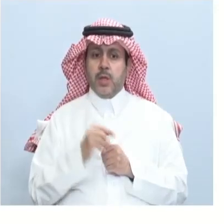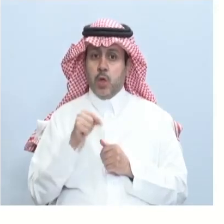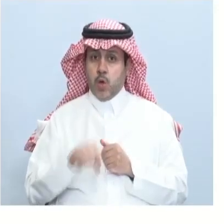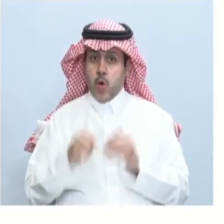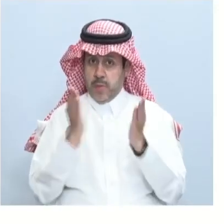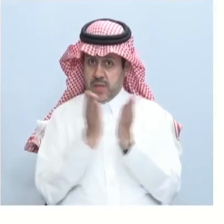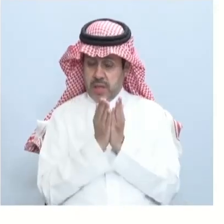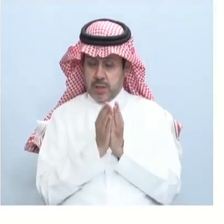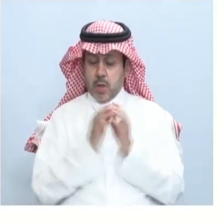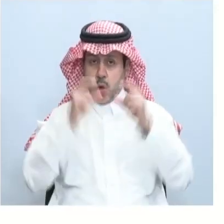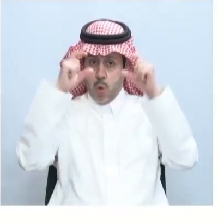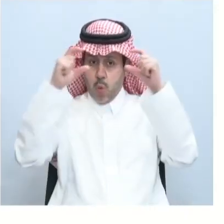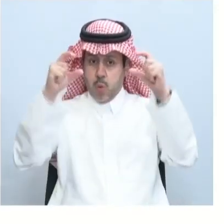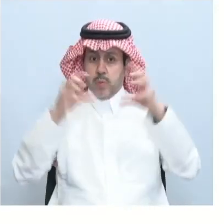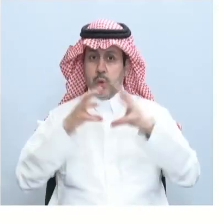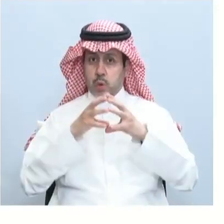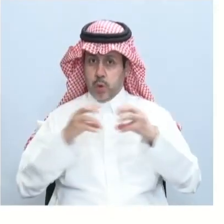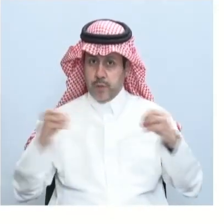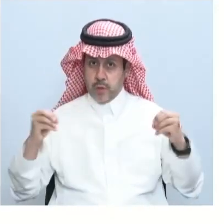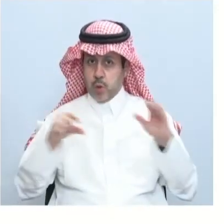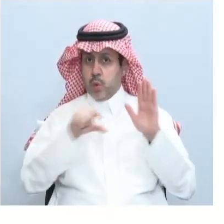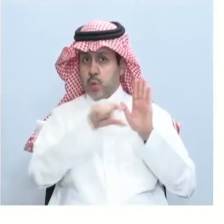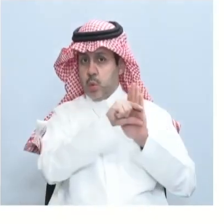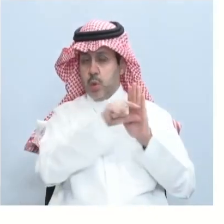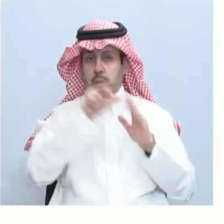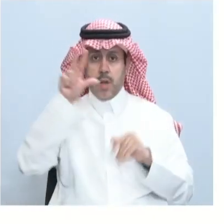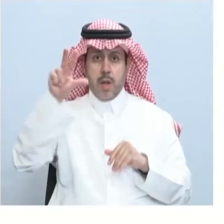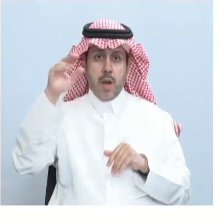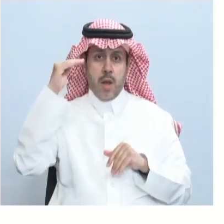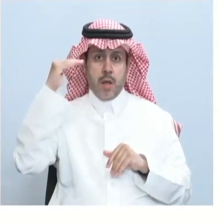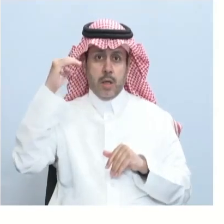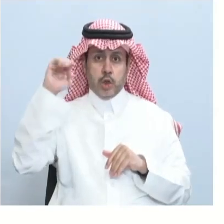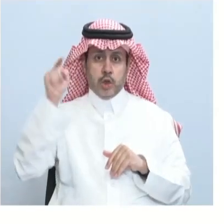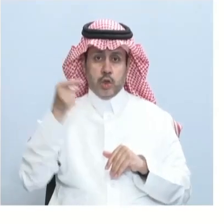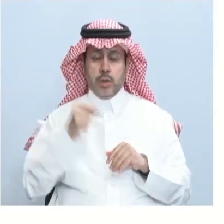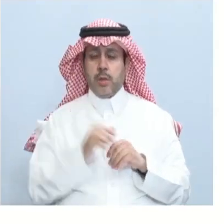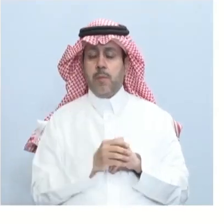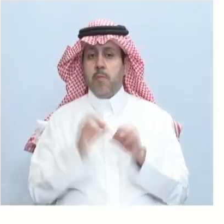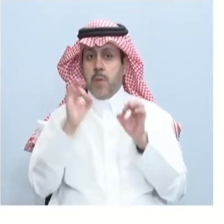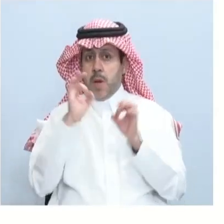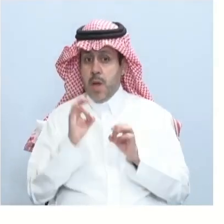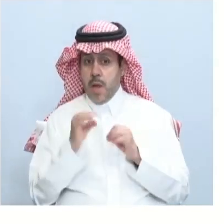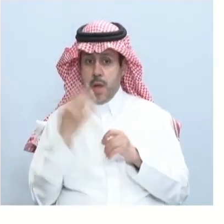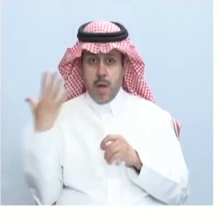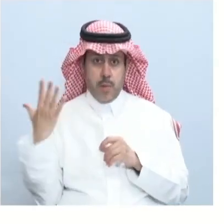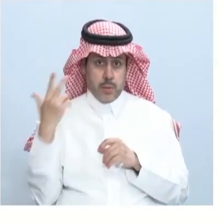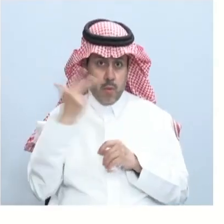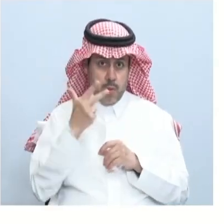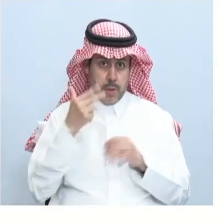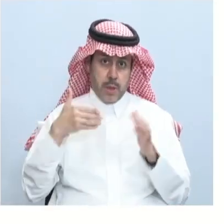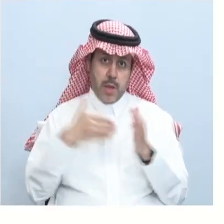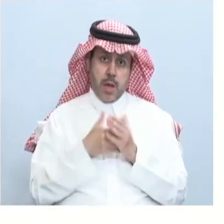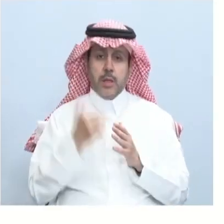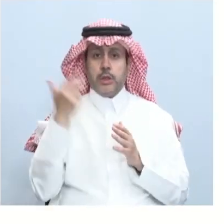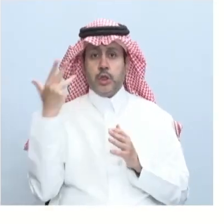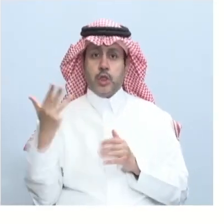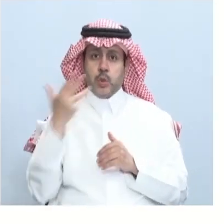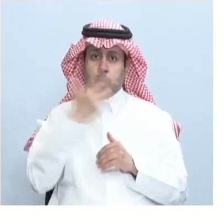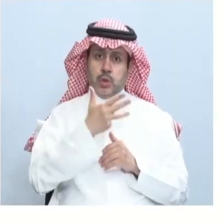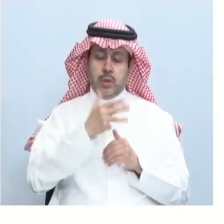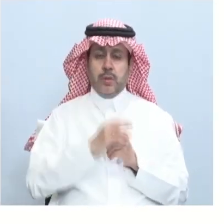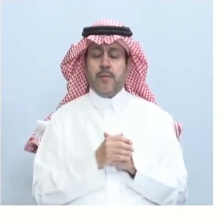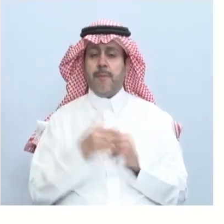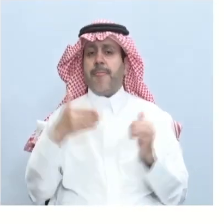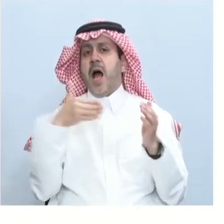بعنوان تفسير تفسير لسوره الحجر من الايه ال85 حتى الايه 99 اي الى